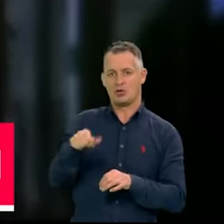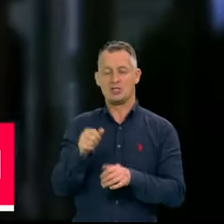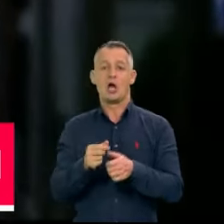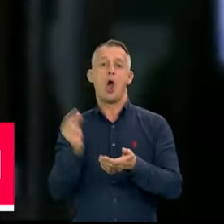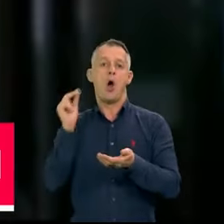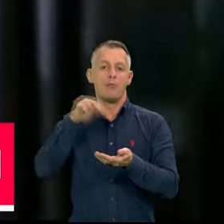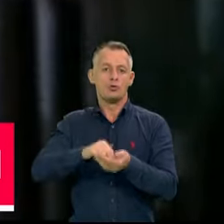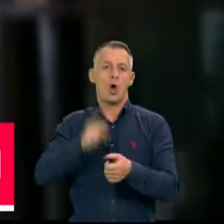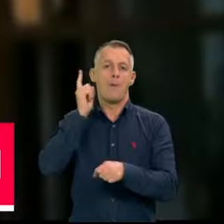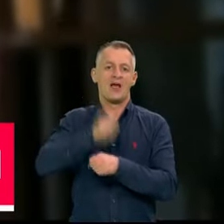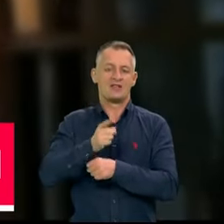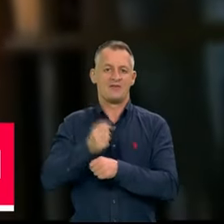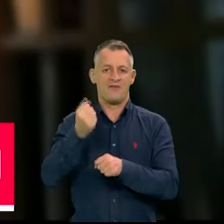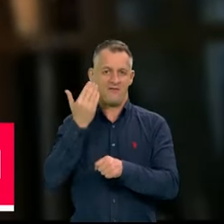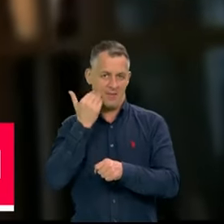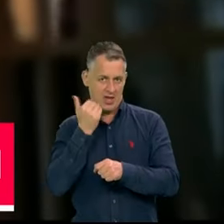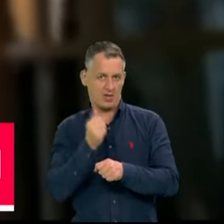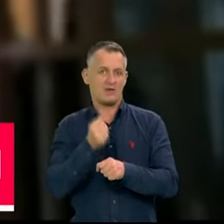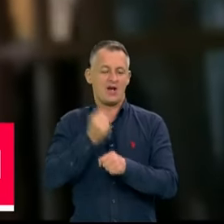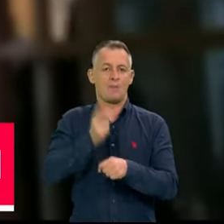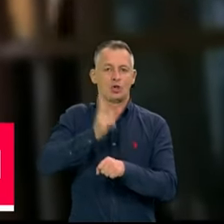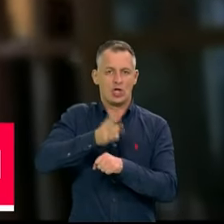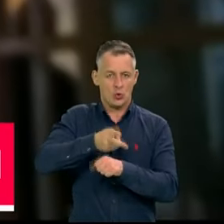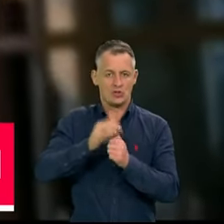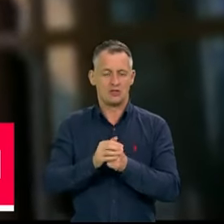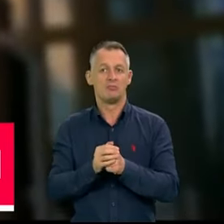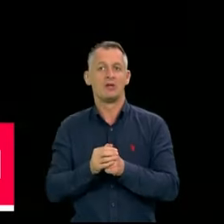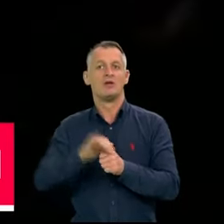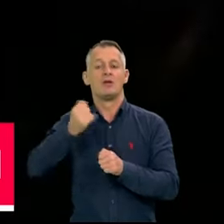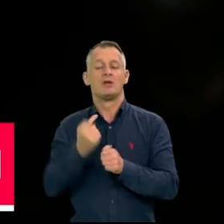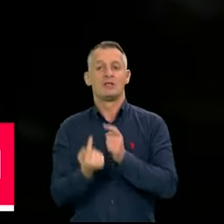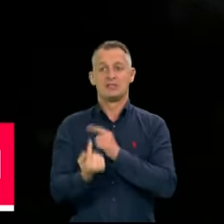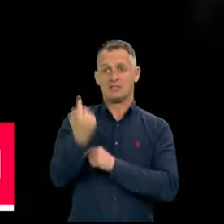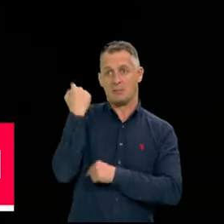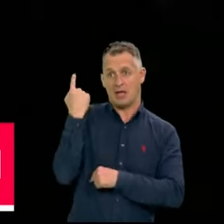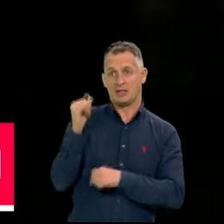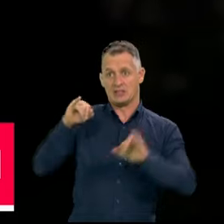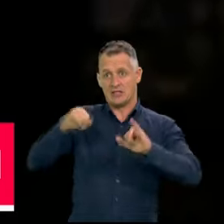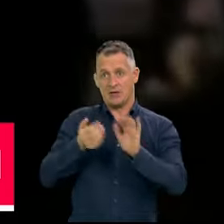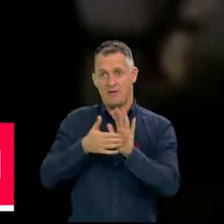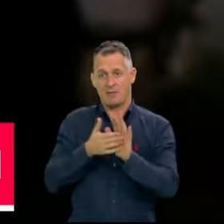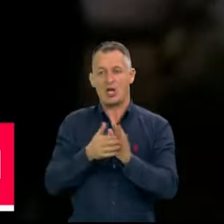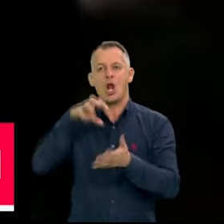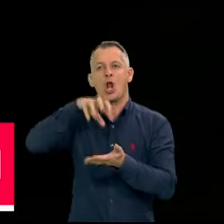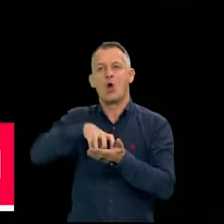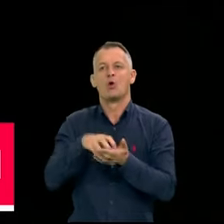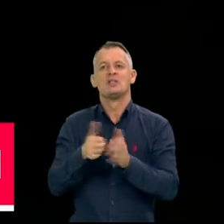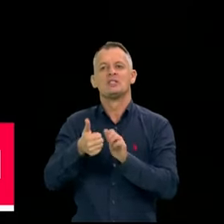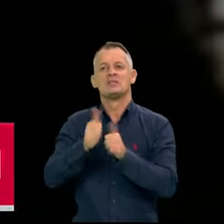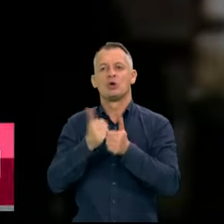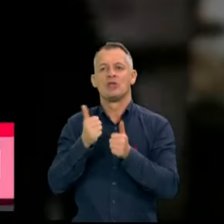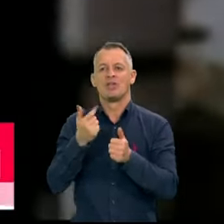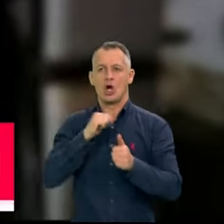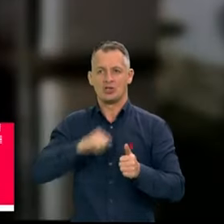practicarea prostituției le a adăpostit pe victime în incinta din spatele meu care aparține unui centru sportiv din Constanța și apoi le a